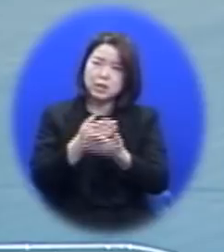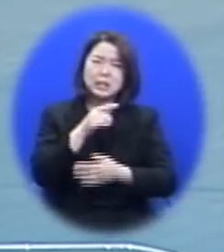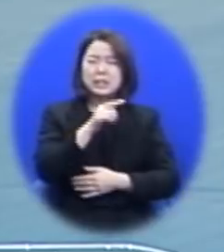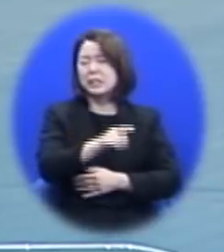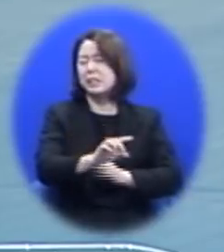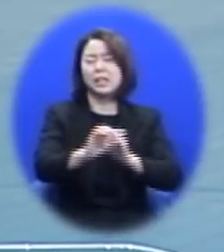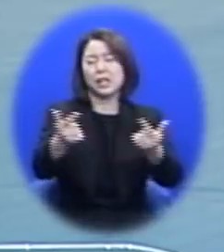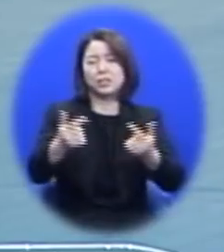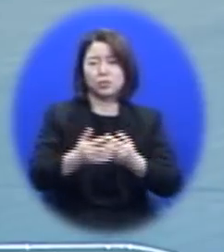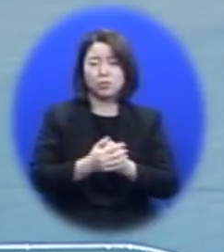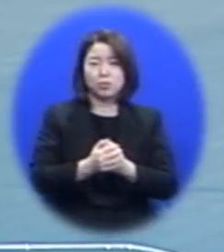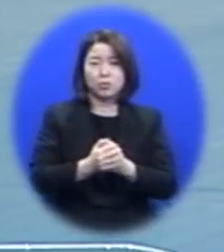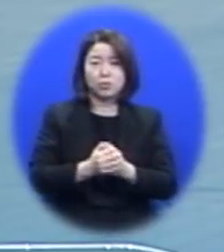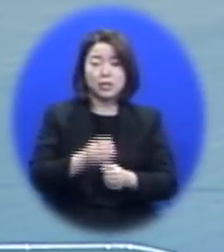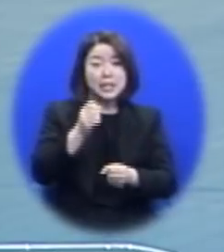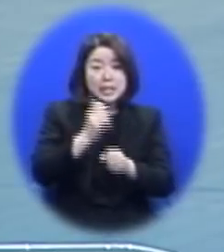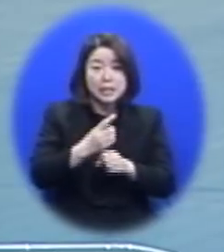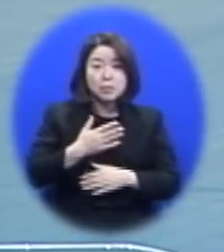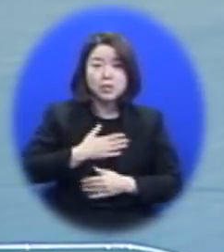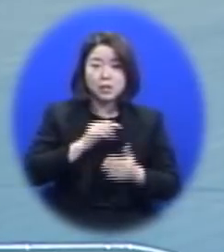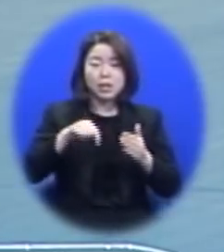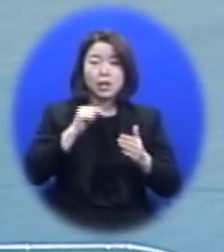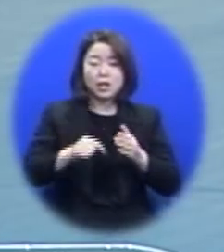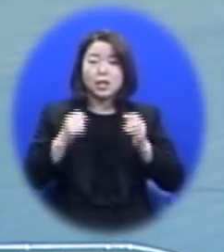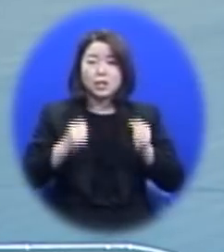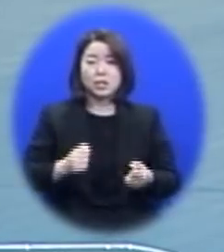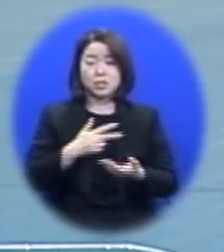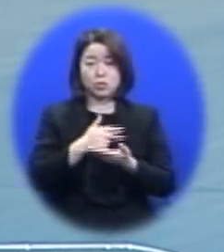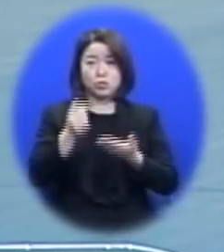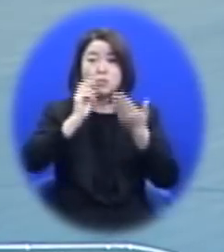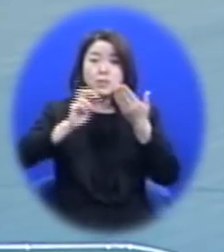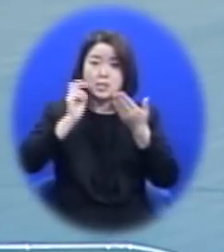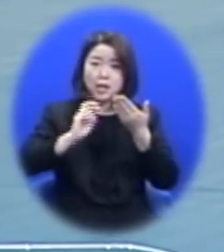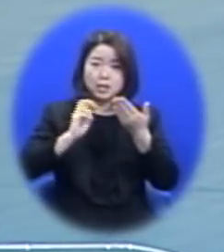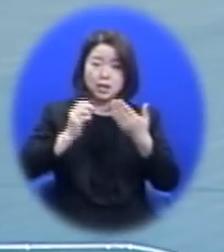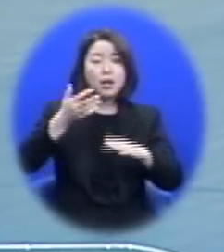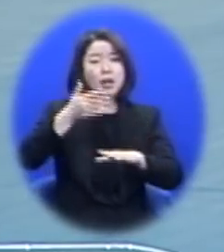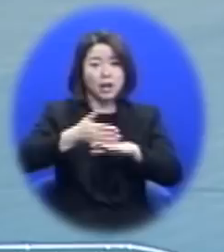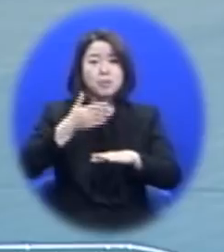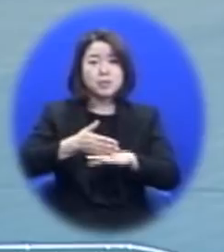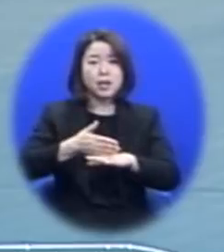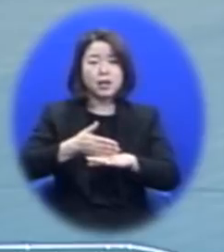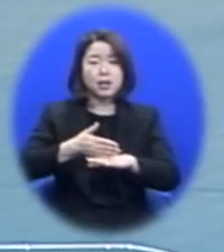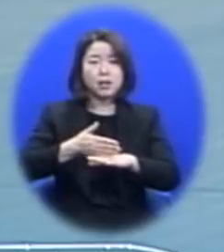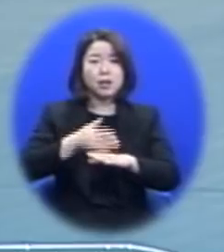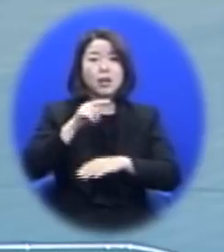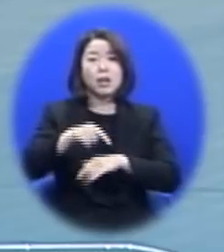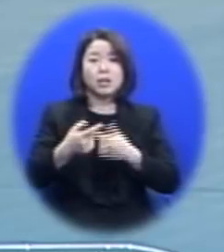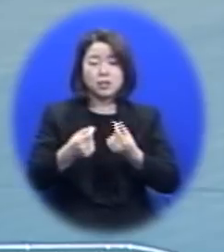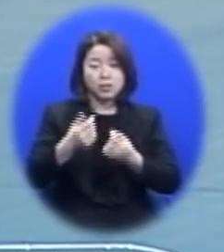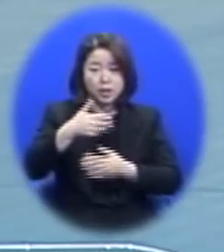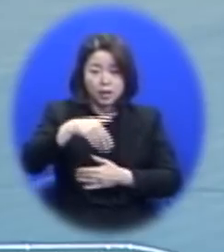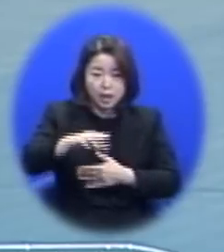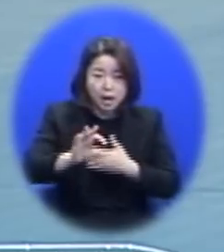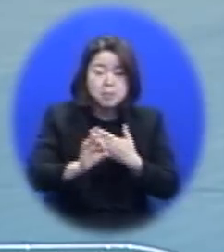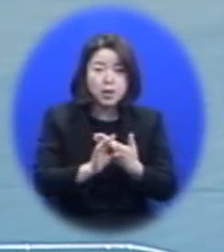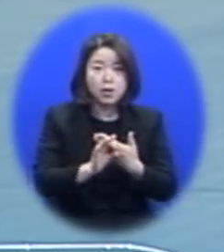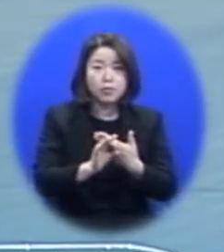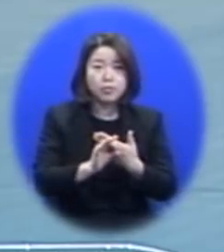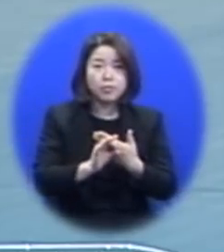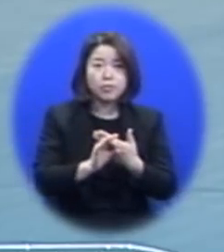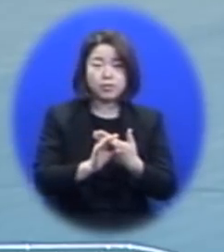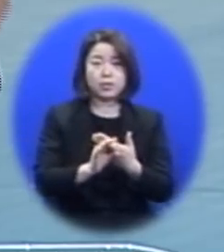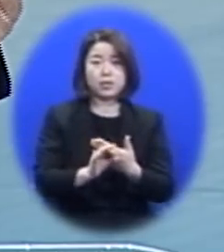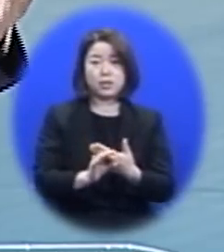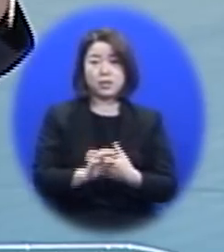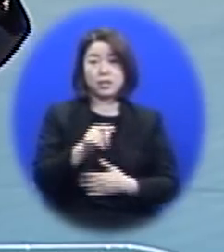아니고 이미 내 안에 계신 주님을 찬양하고 감사하고 그렇게 나아가면 그러면